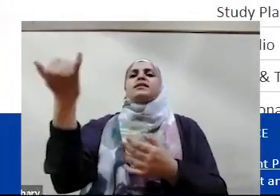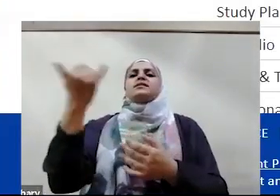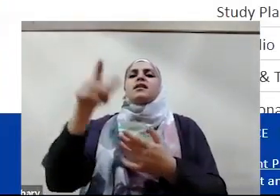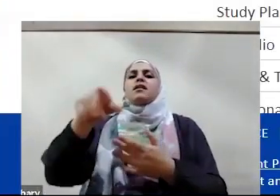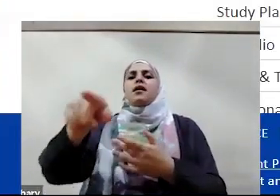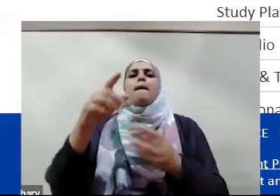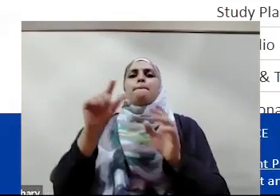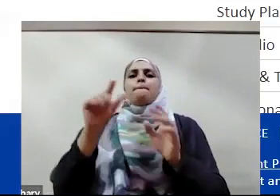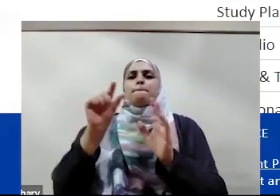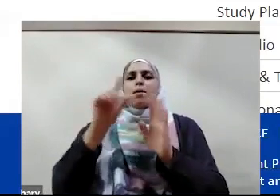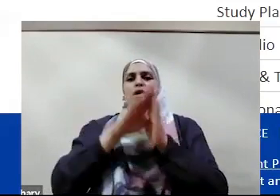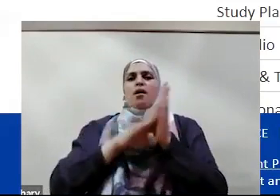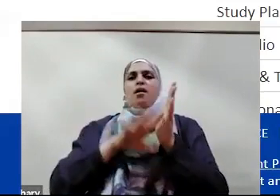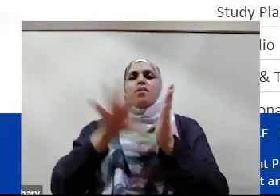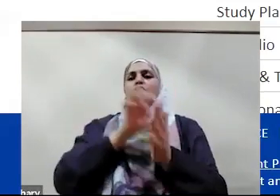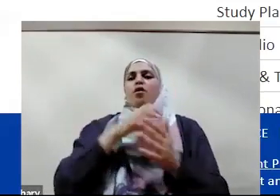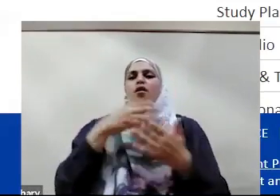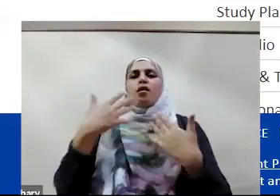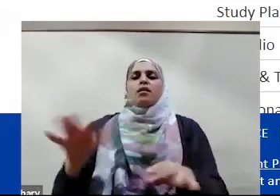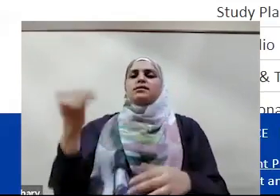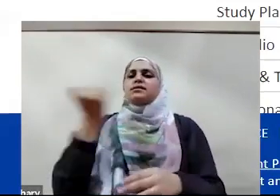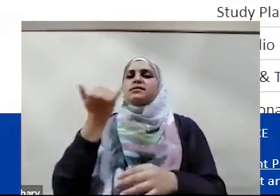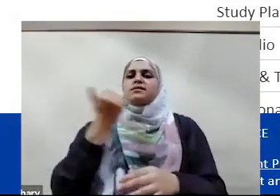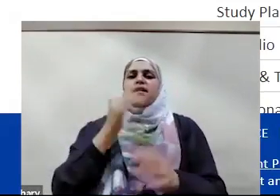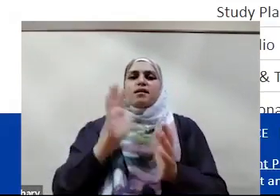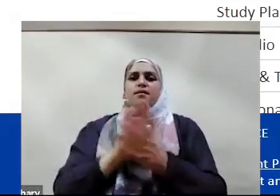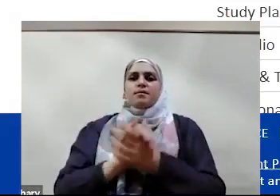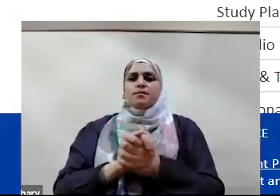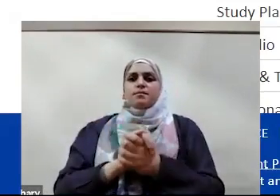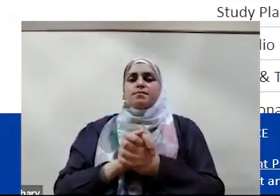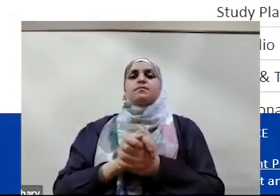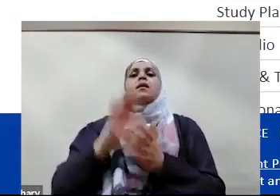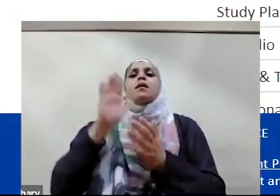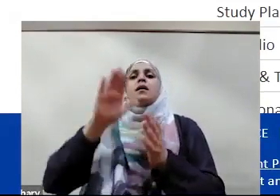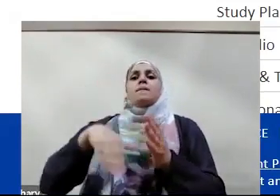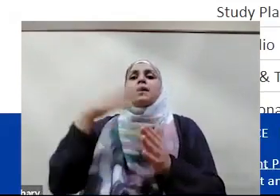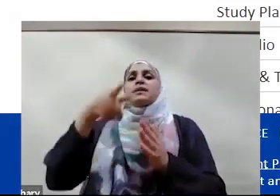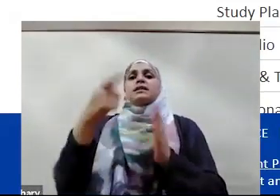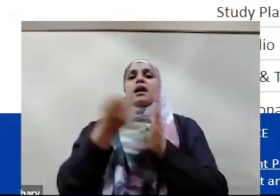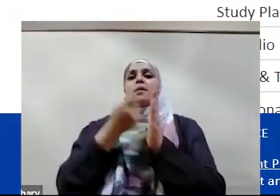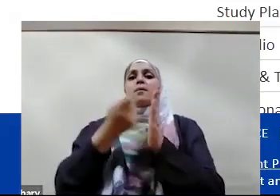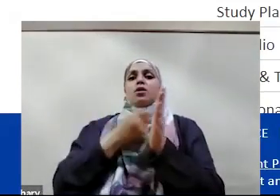هو بيروح على الابليكيشن لوحده. وهتلاقوا هنا مكتوب